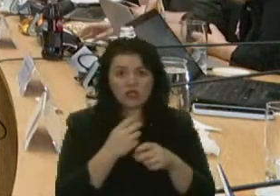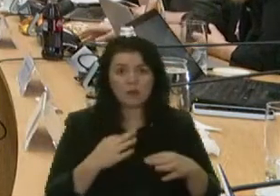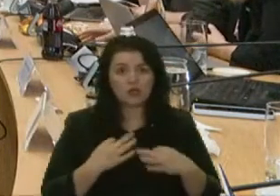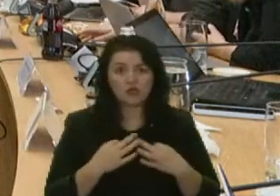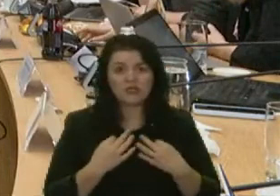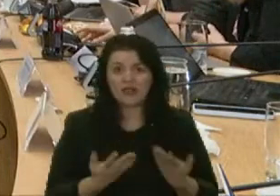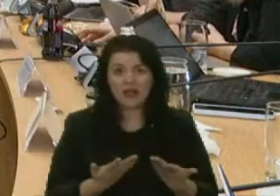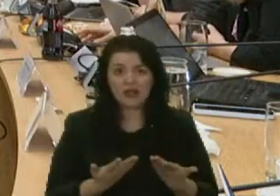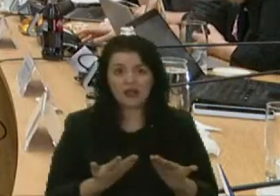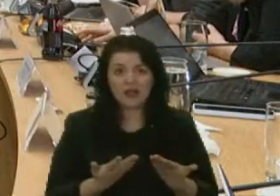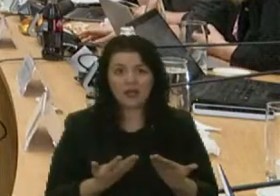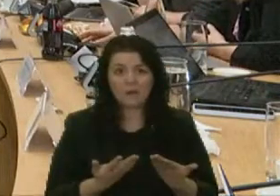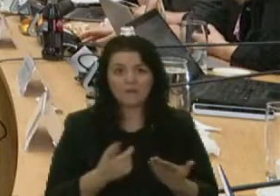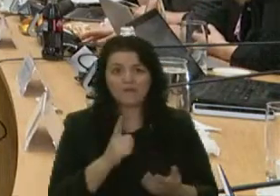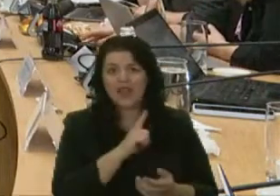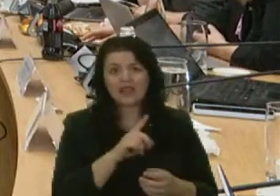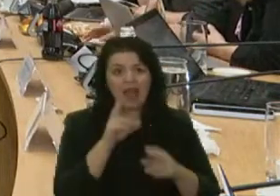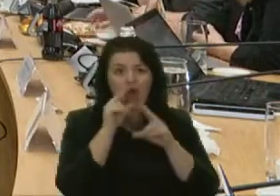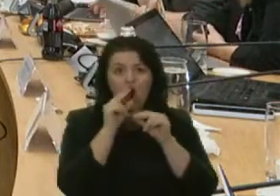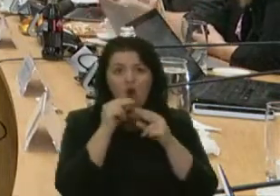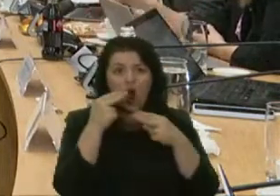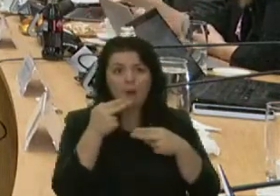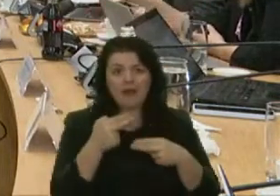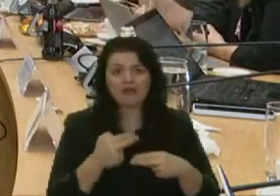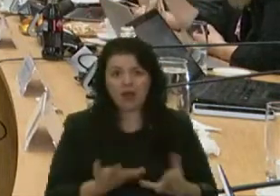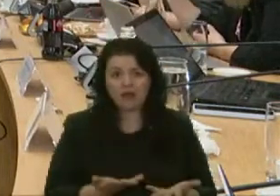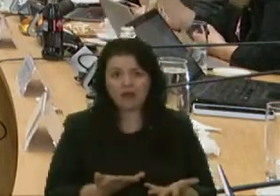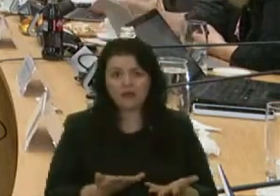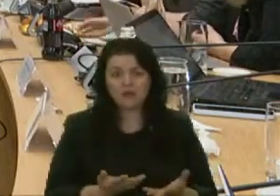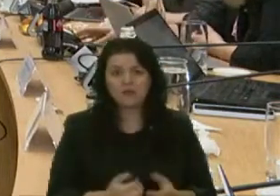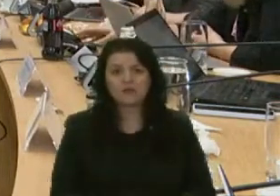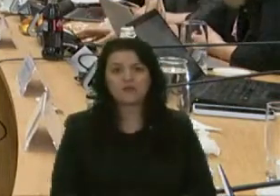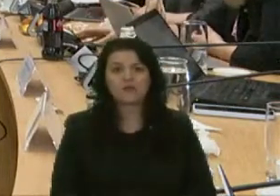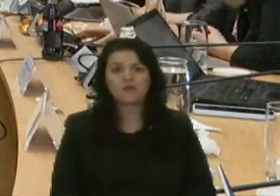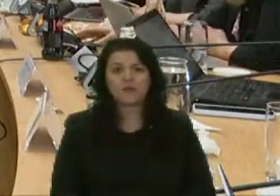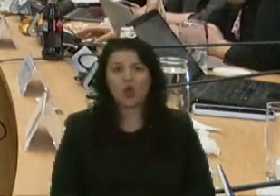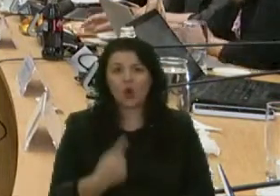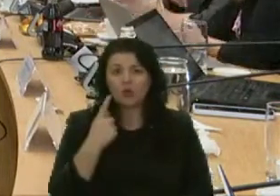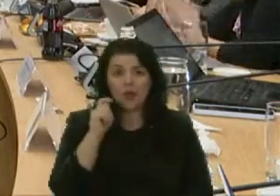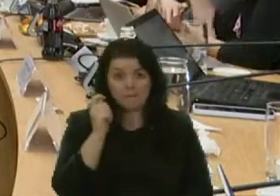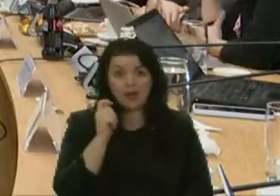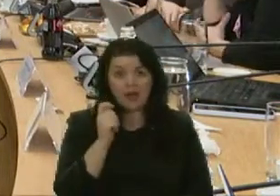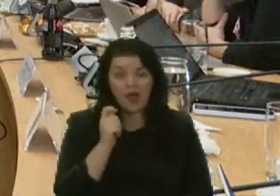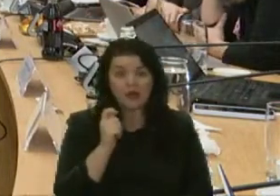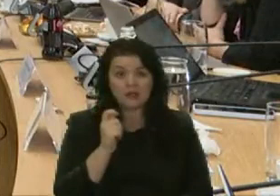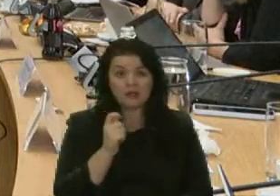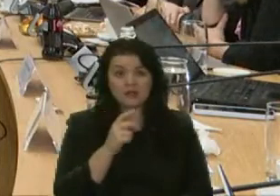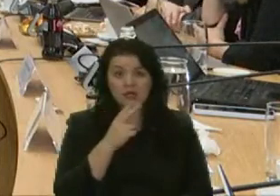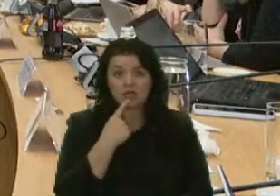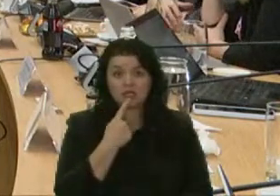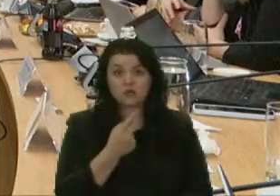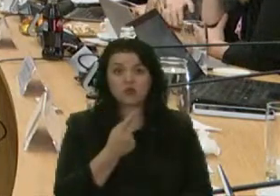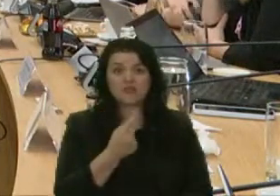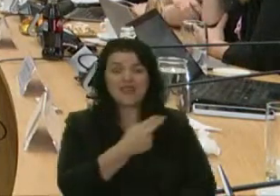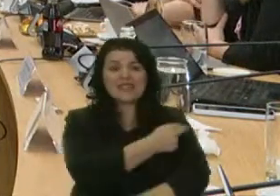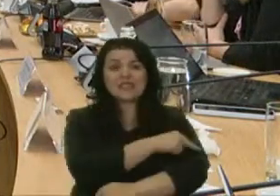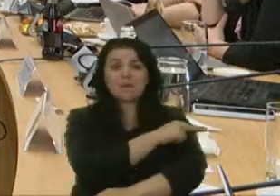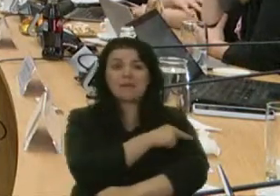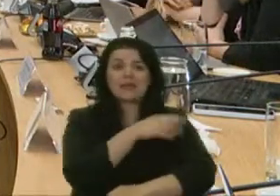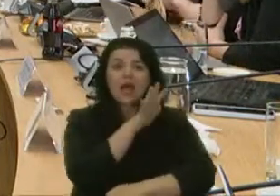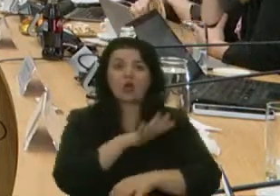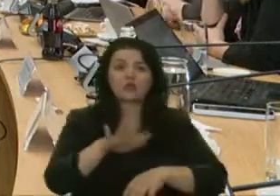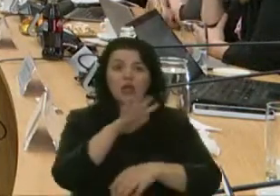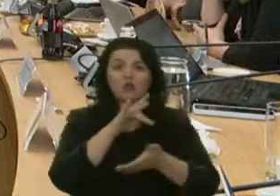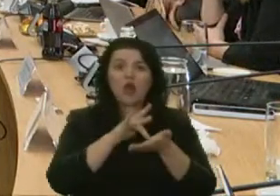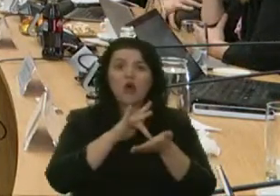e e de necat știți De necat când spui 1 miliard de euro repet cu dotări acolo Se duce acest spital Regional de de